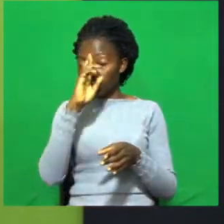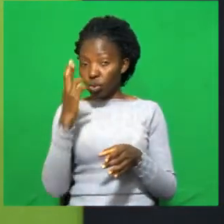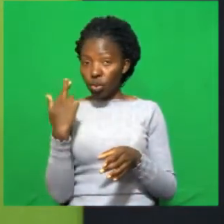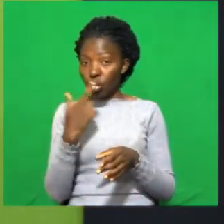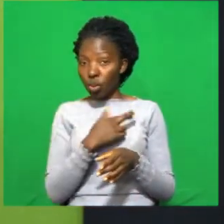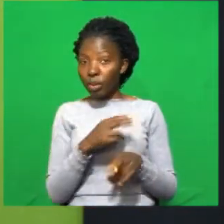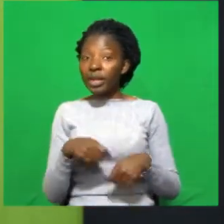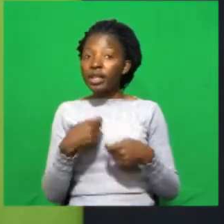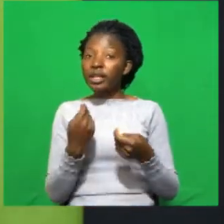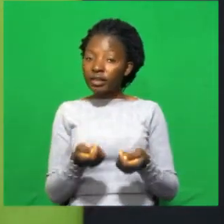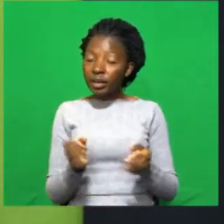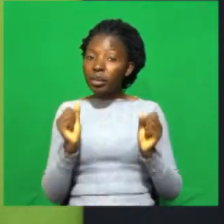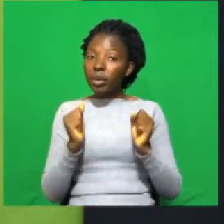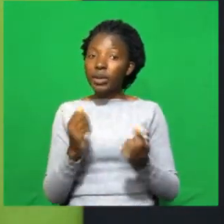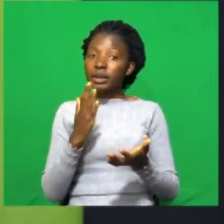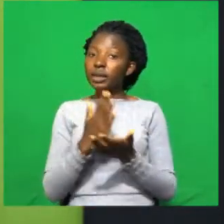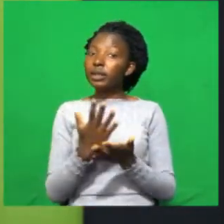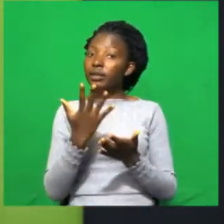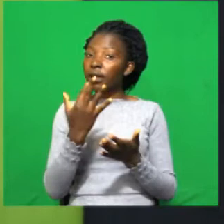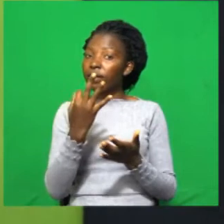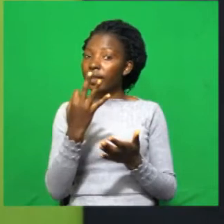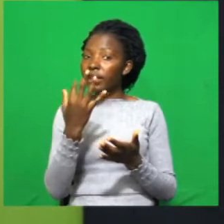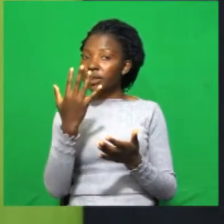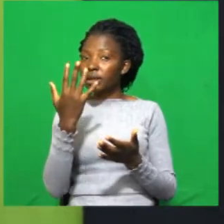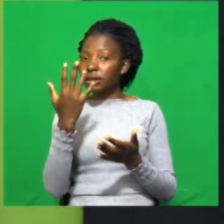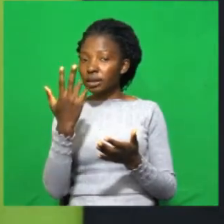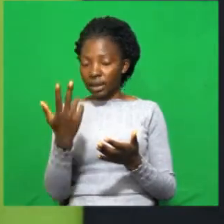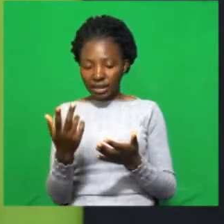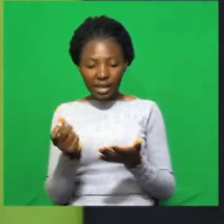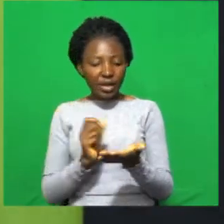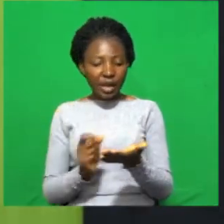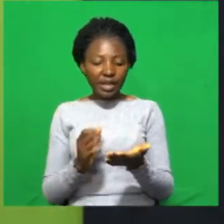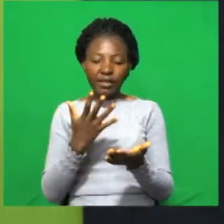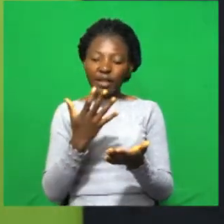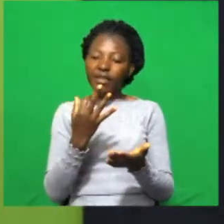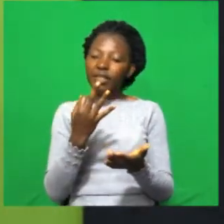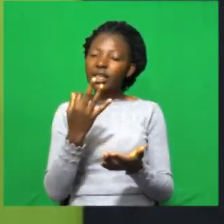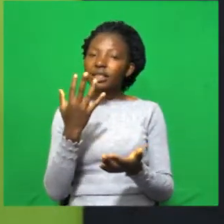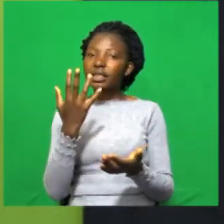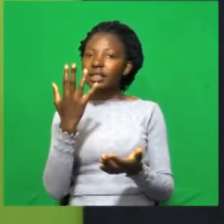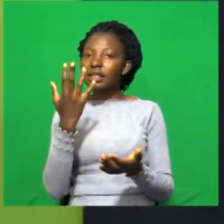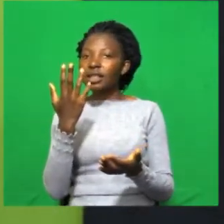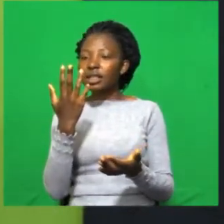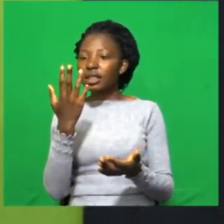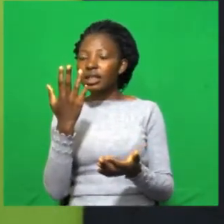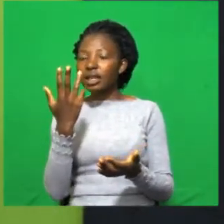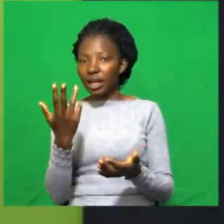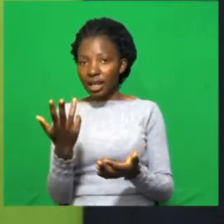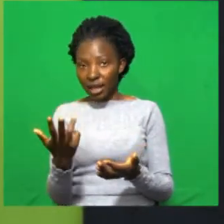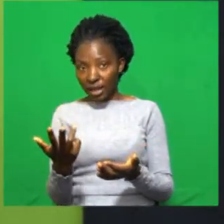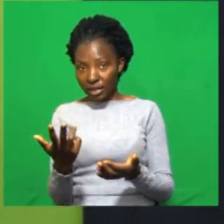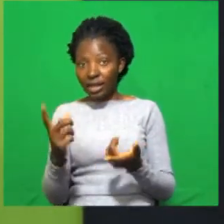masimba kutanga gore ra538. Imi michinyorai 538 moeda